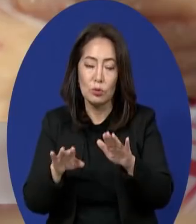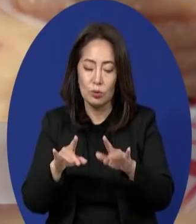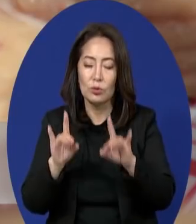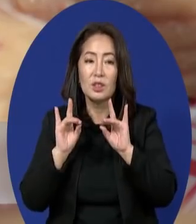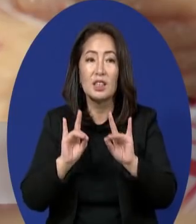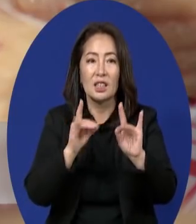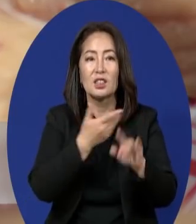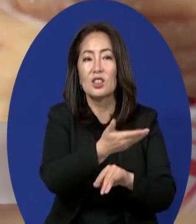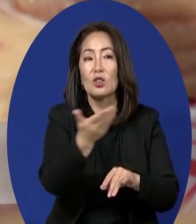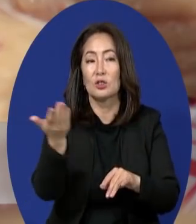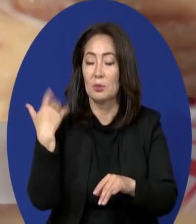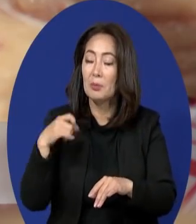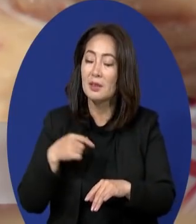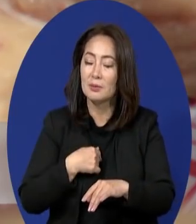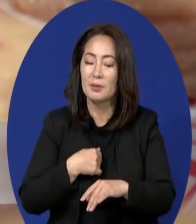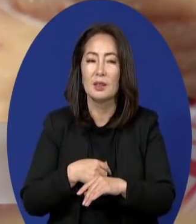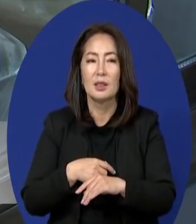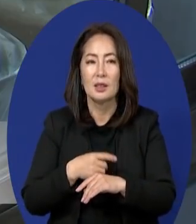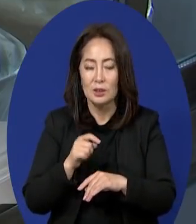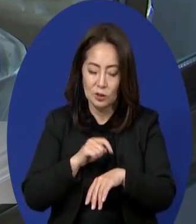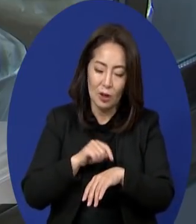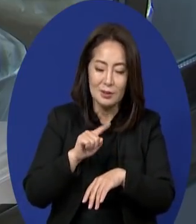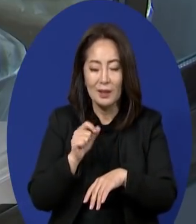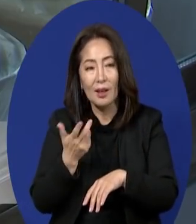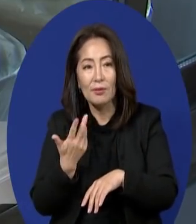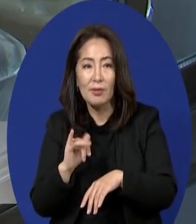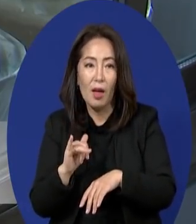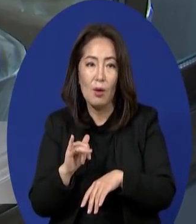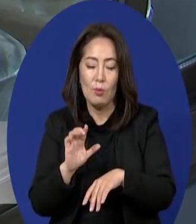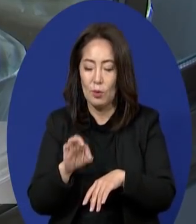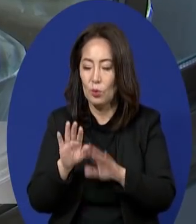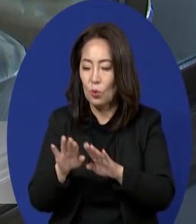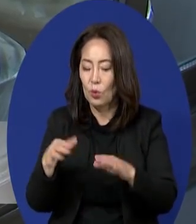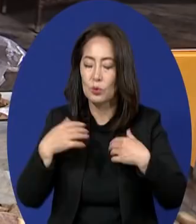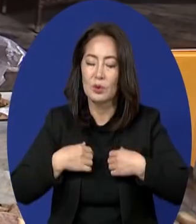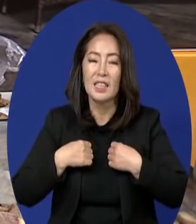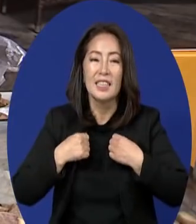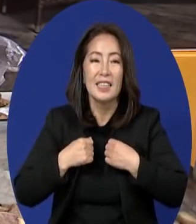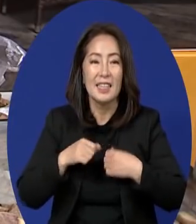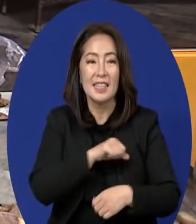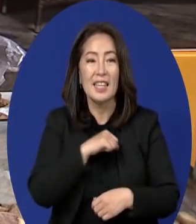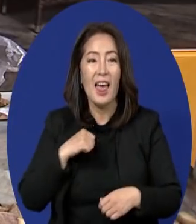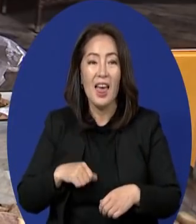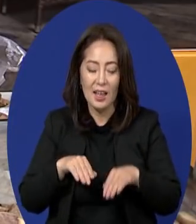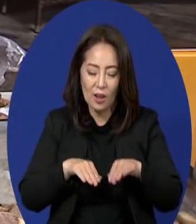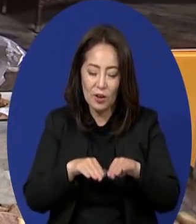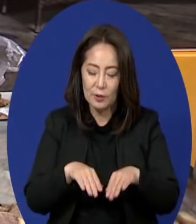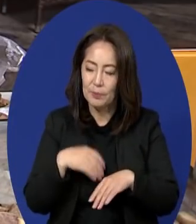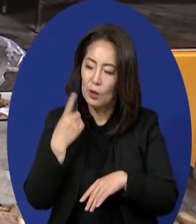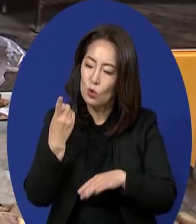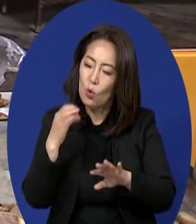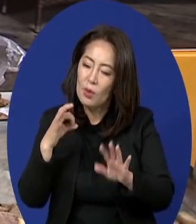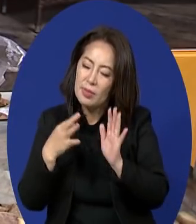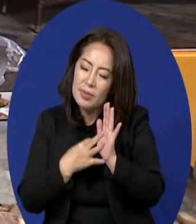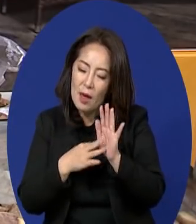олгож өгсөн да бит 2. Жохон завж хөлөө гаргуул ингээд хүүхдийн баривч ойдаг тий сайхан 108 одоо няраа